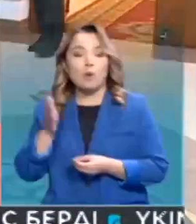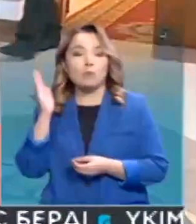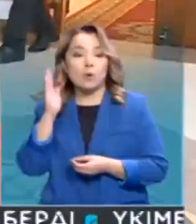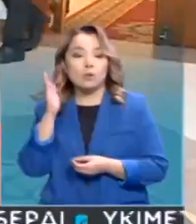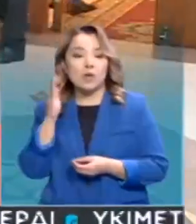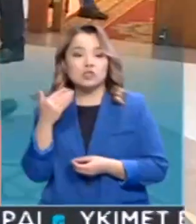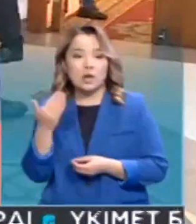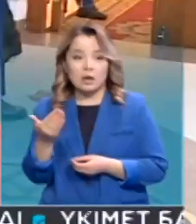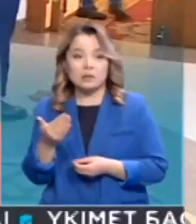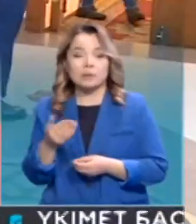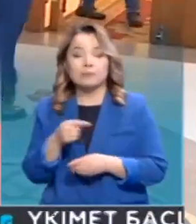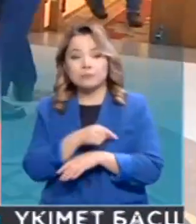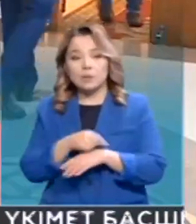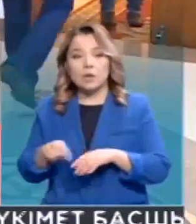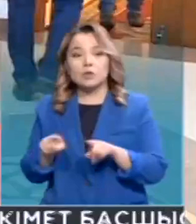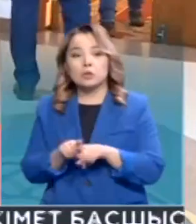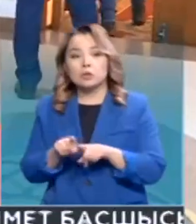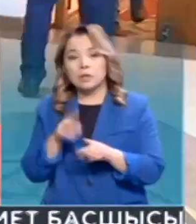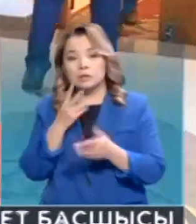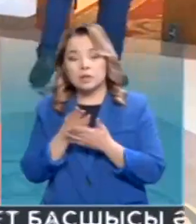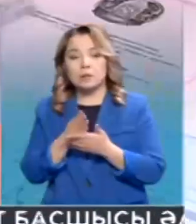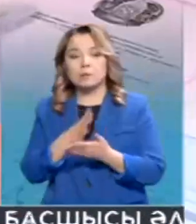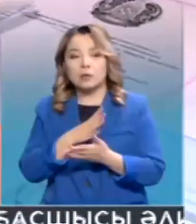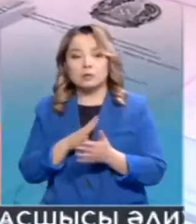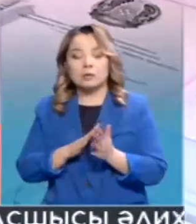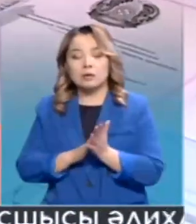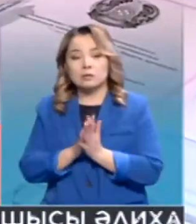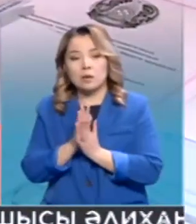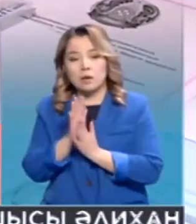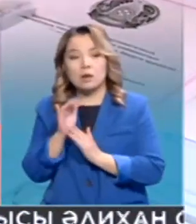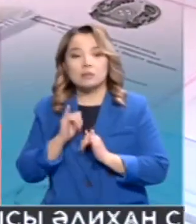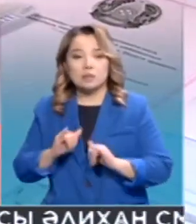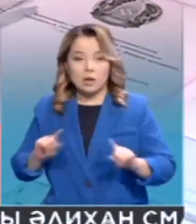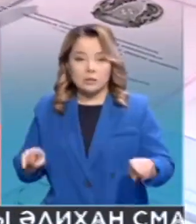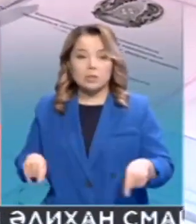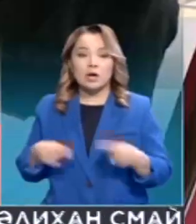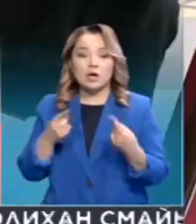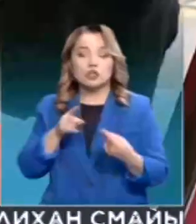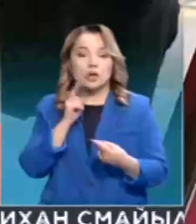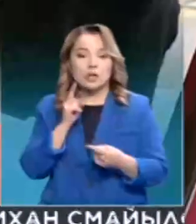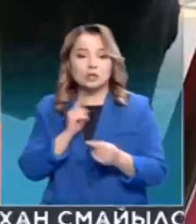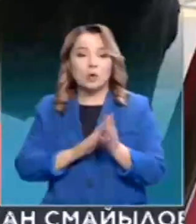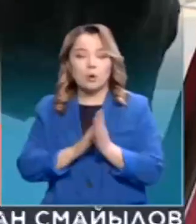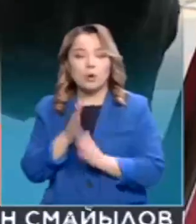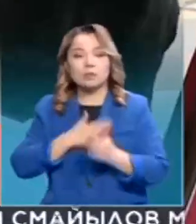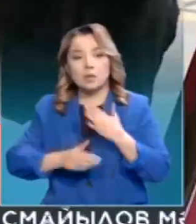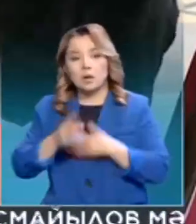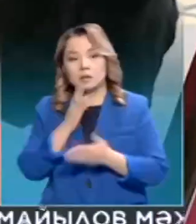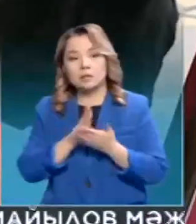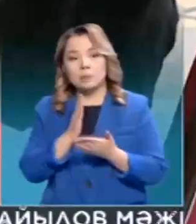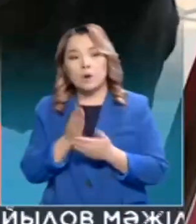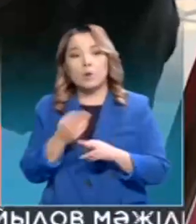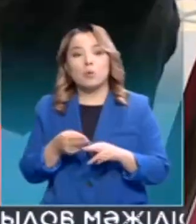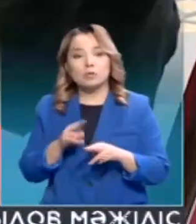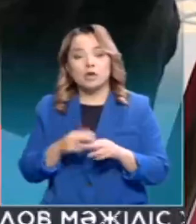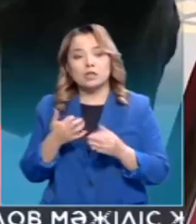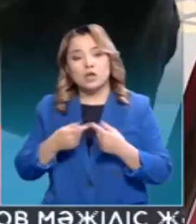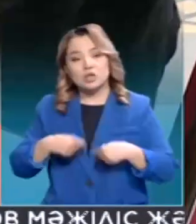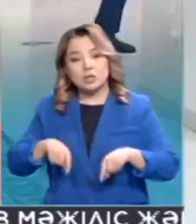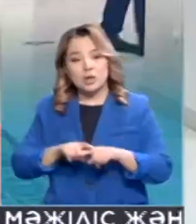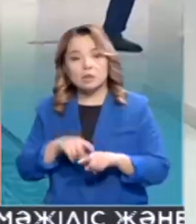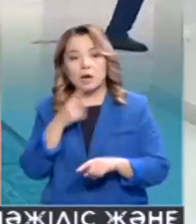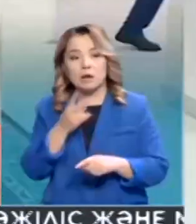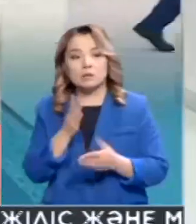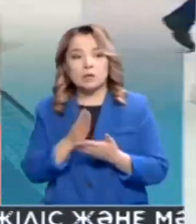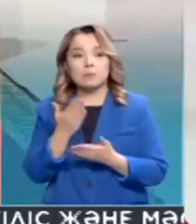болашағы тамырымызды тереңдететін, жапырағын жайқалтатын жастардың өсіп келе жатқанды қуантты. Осылардың ішінде қарап